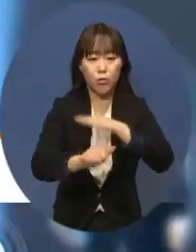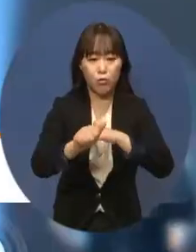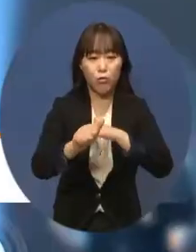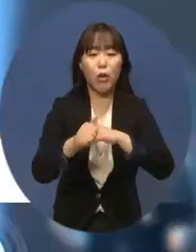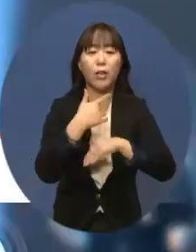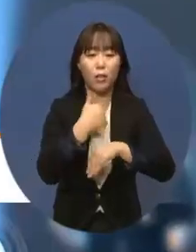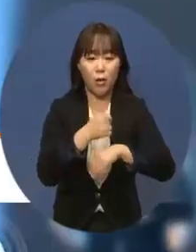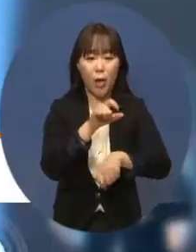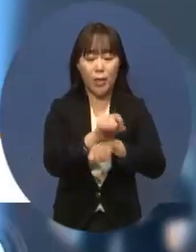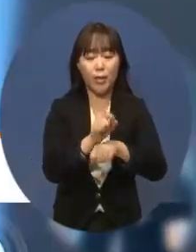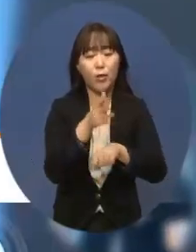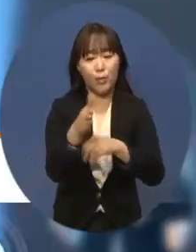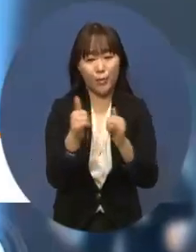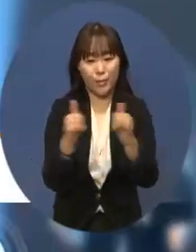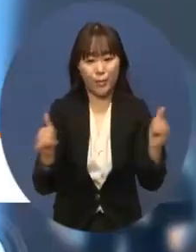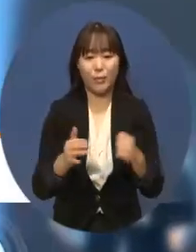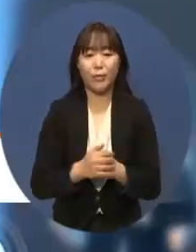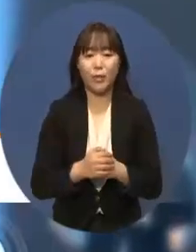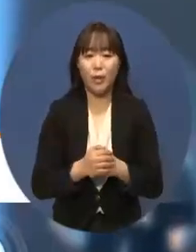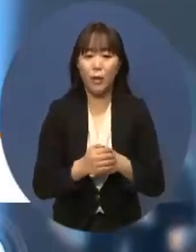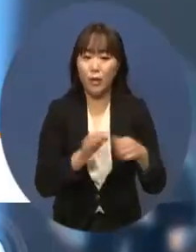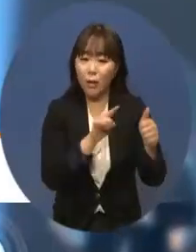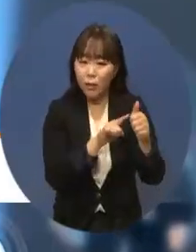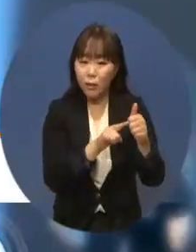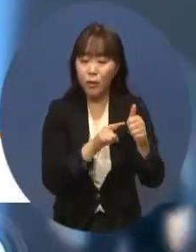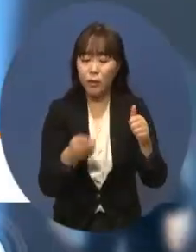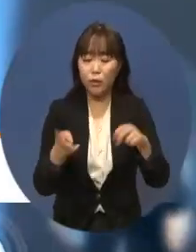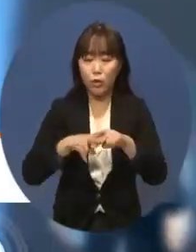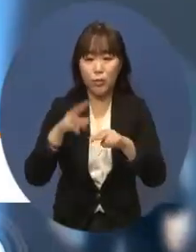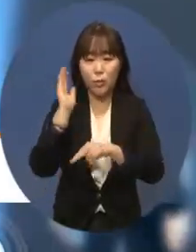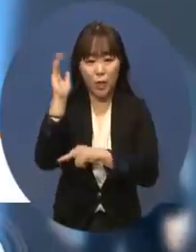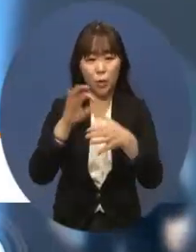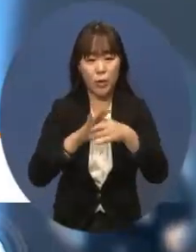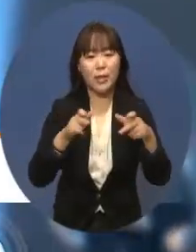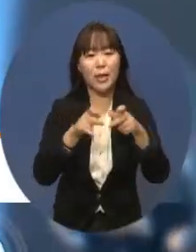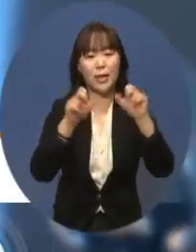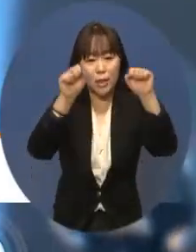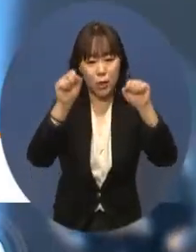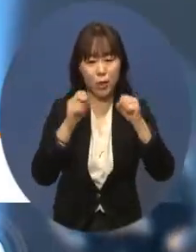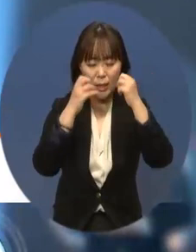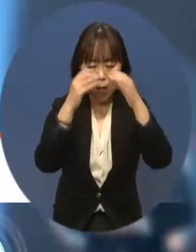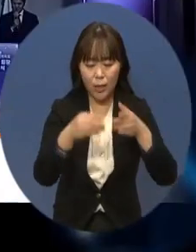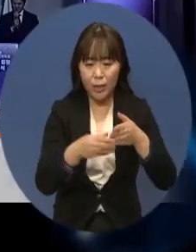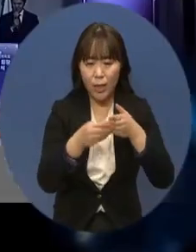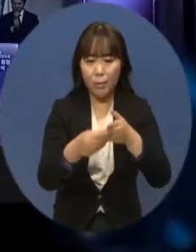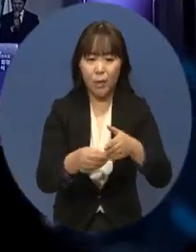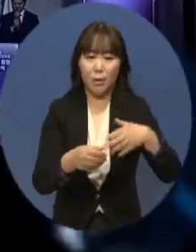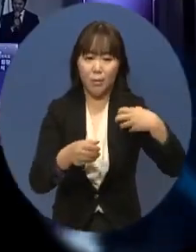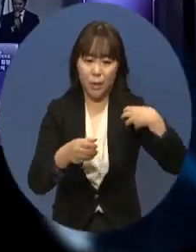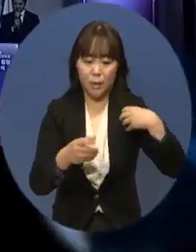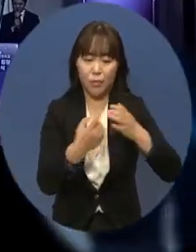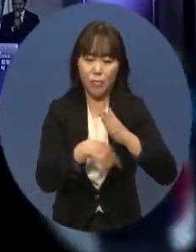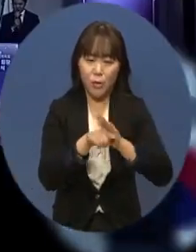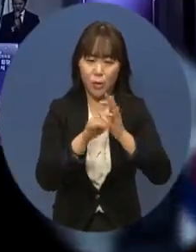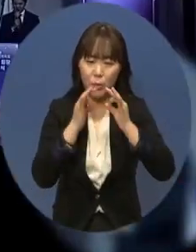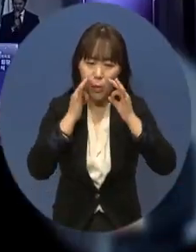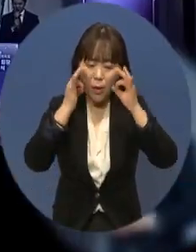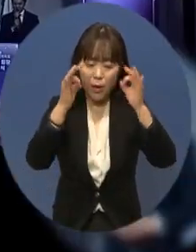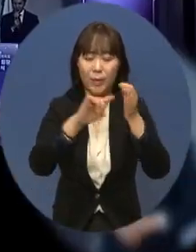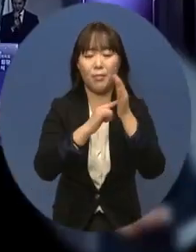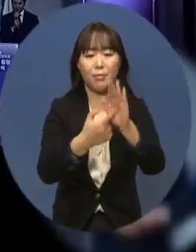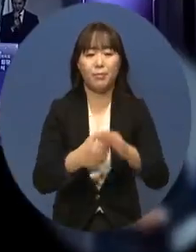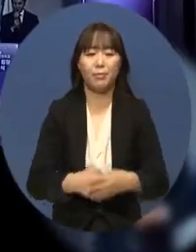입니다 정진화 회장은 취임사를 통해 장애인 체육 의 새로운 이정표를 만드는데 최선의 노력을 다하겠다 고